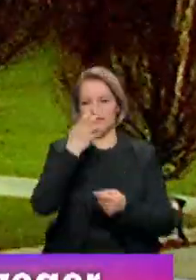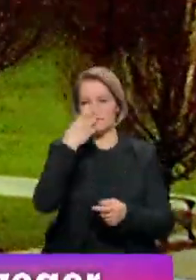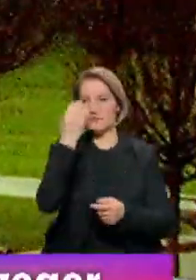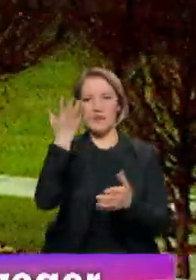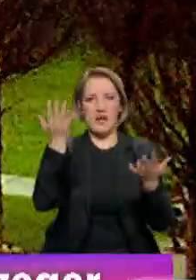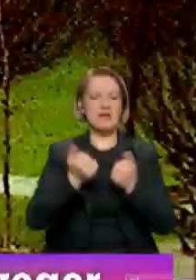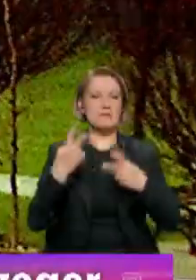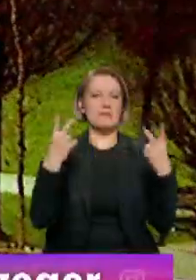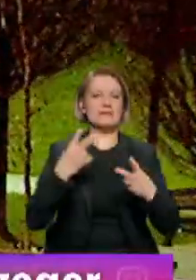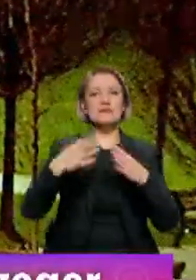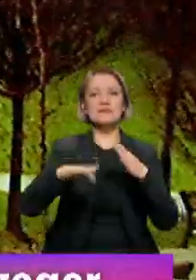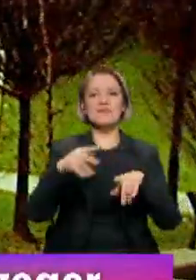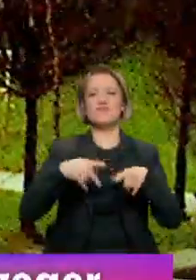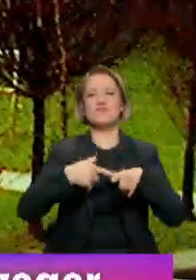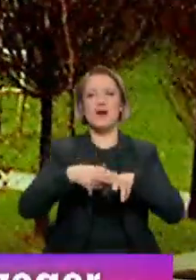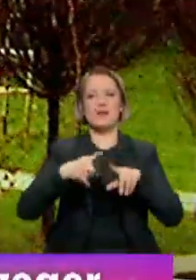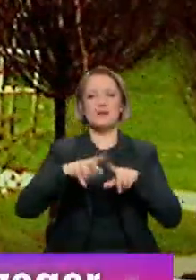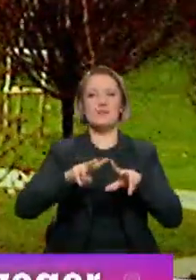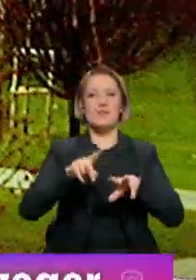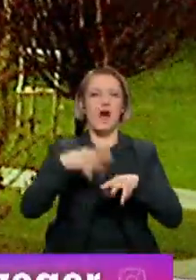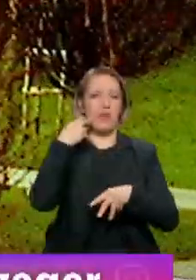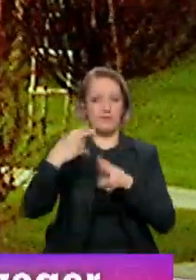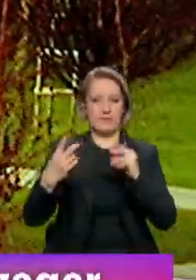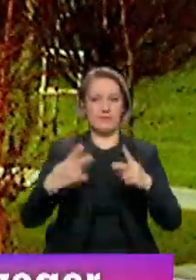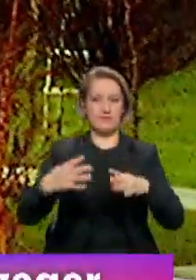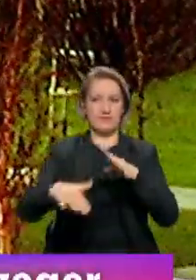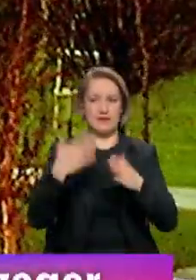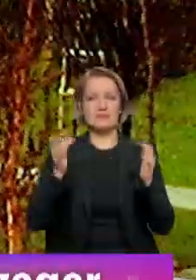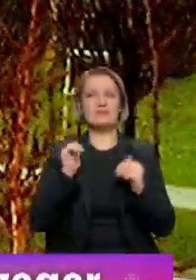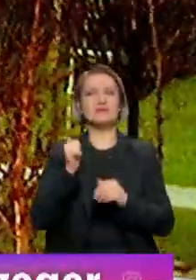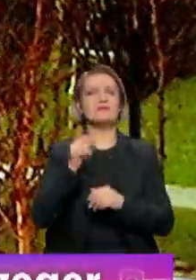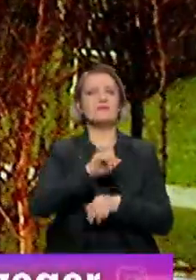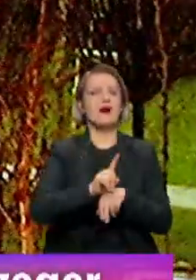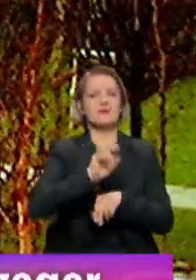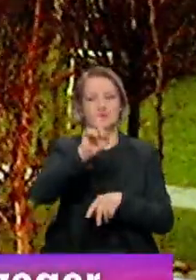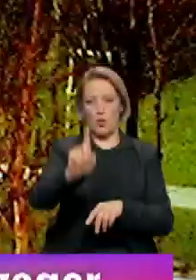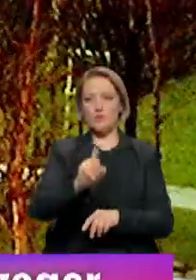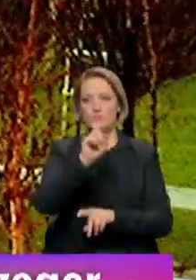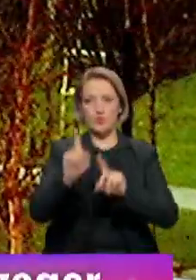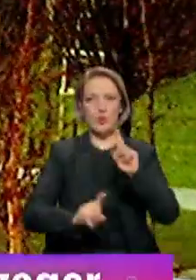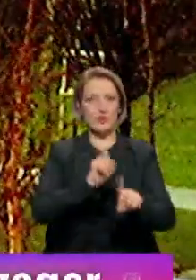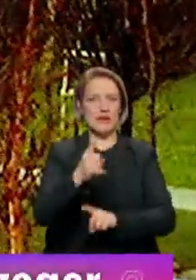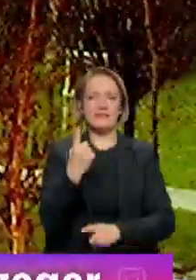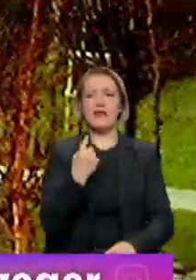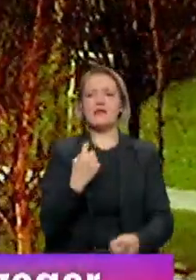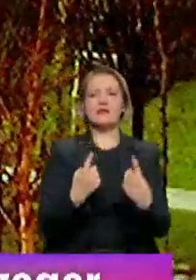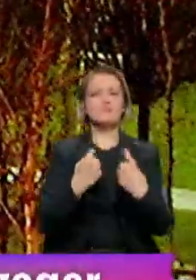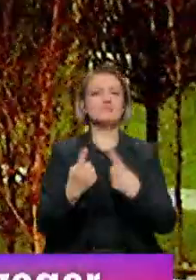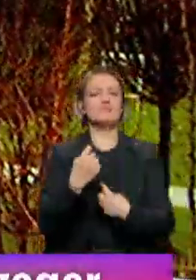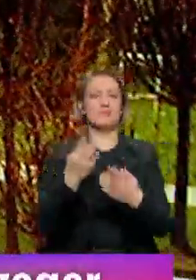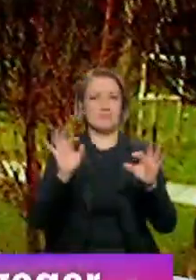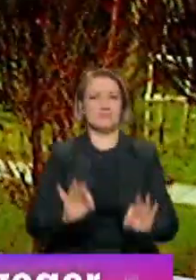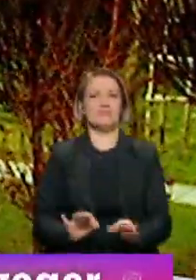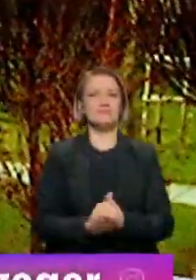mesajını Fatma Nalbant göndermiş güzel bir mesaj nasıl ve ne zaman diye sorduğunuz sorular tıkır tıkır düşmeye